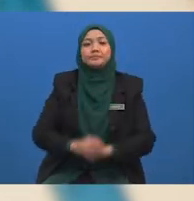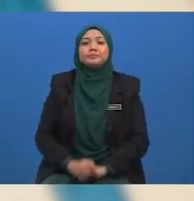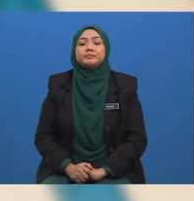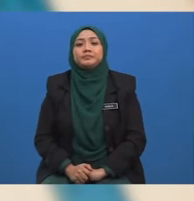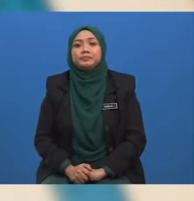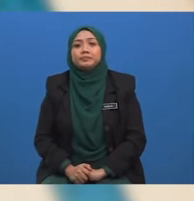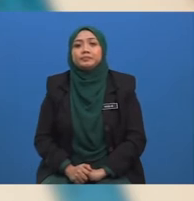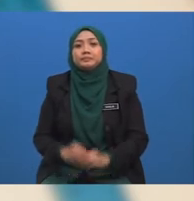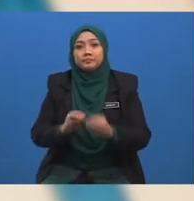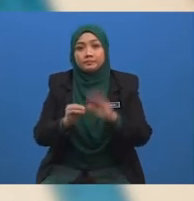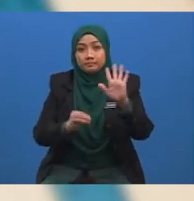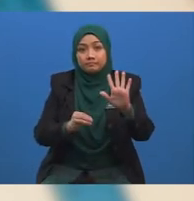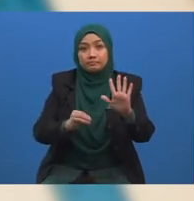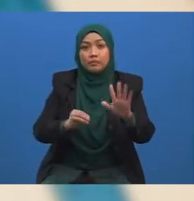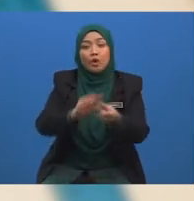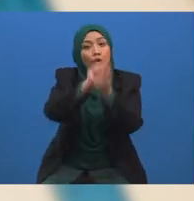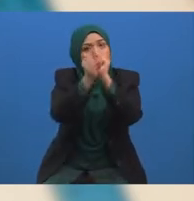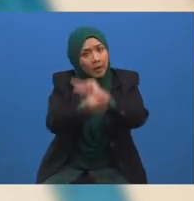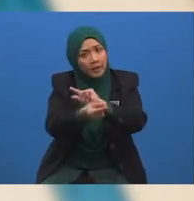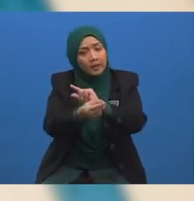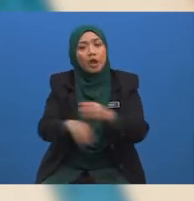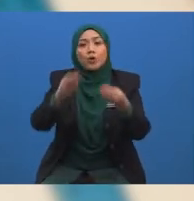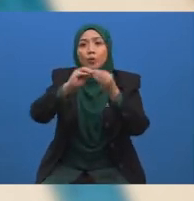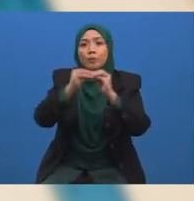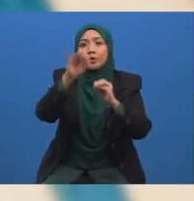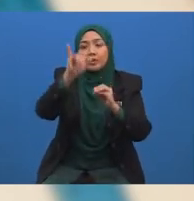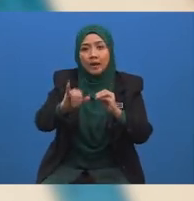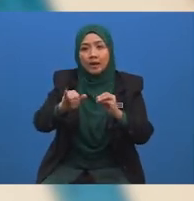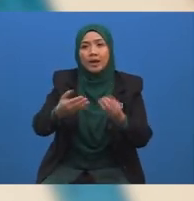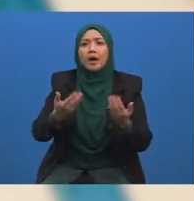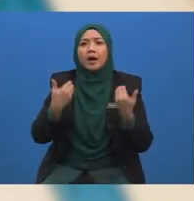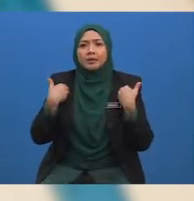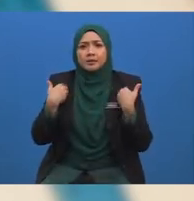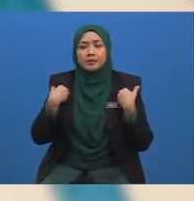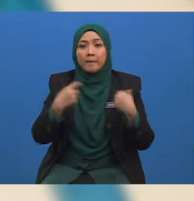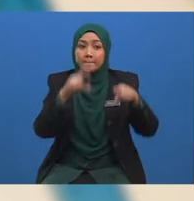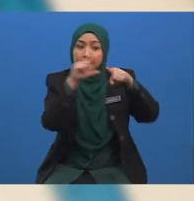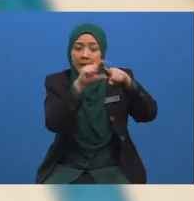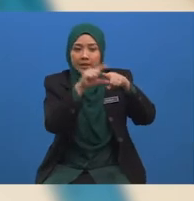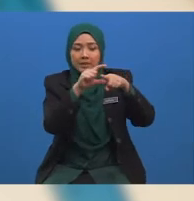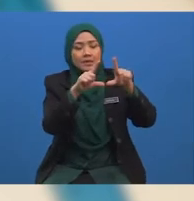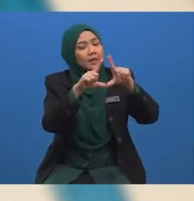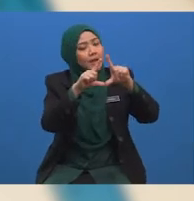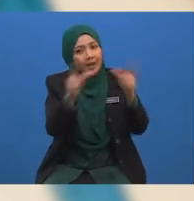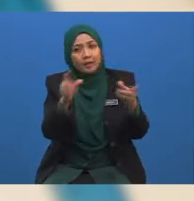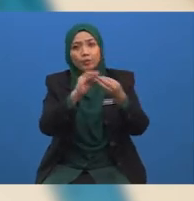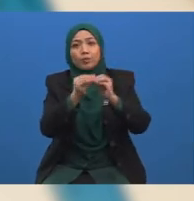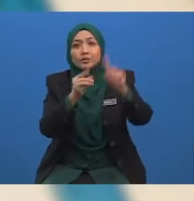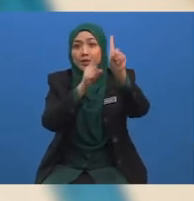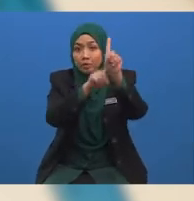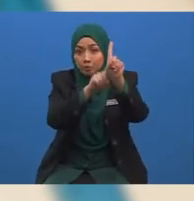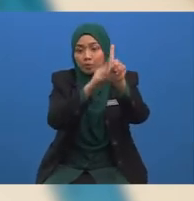Kelima, nombor gubahan ialah nombor yang memiliki pembahagi selain